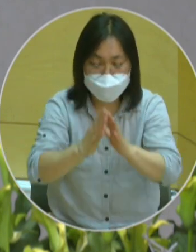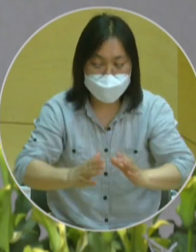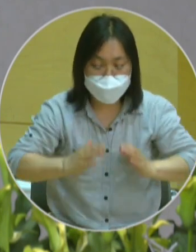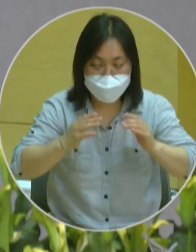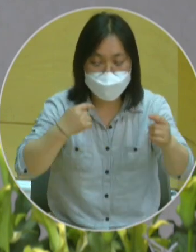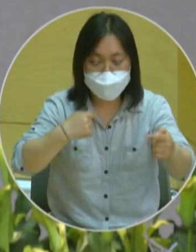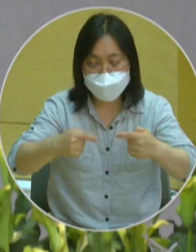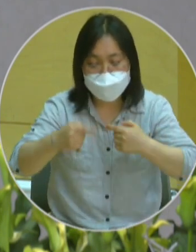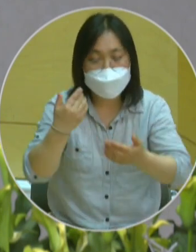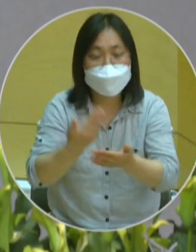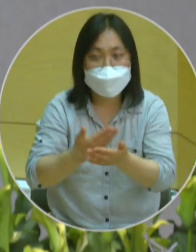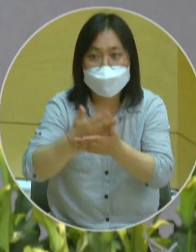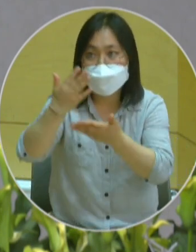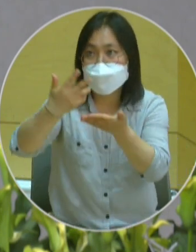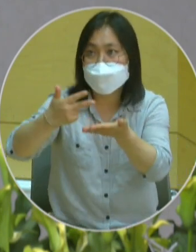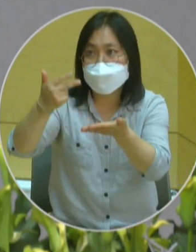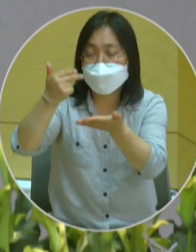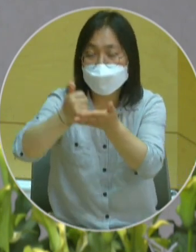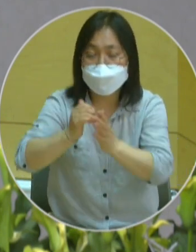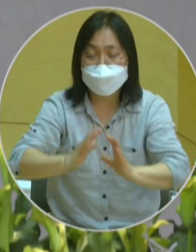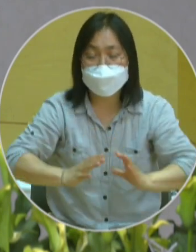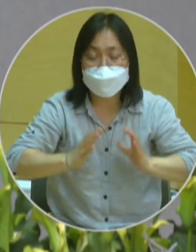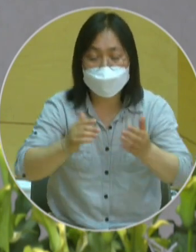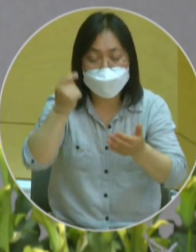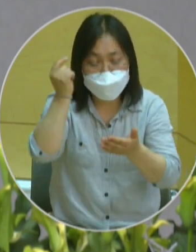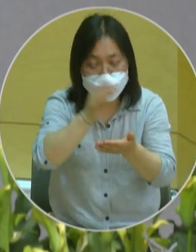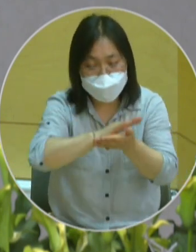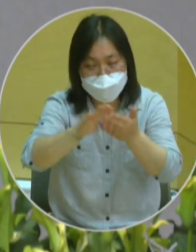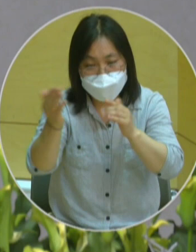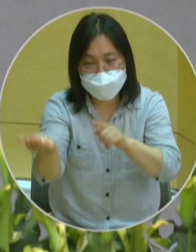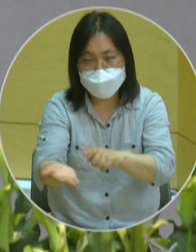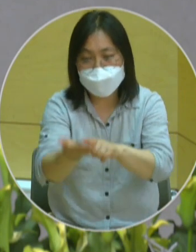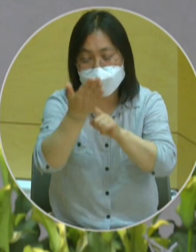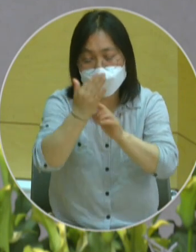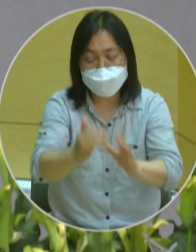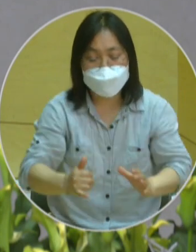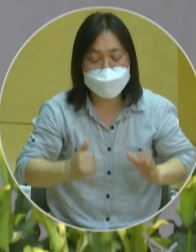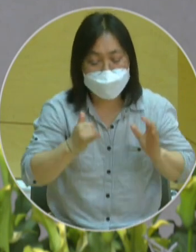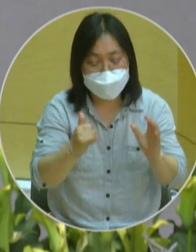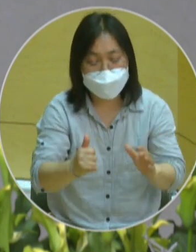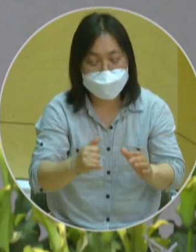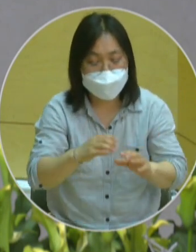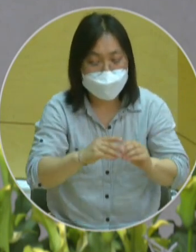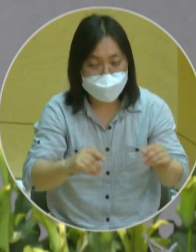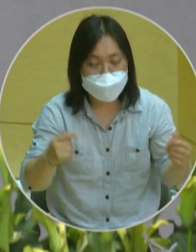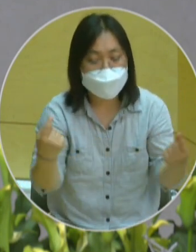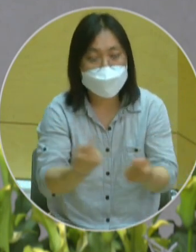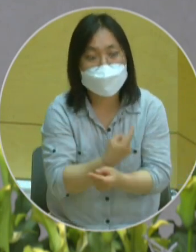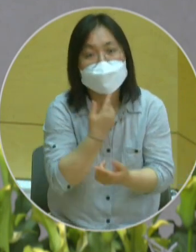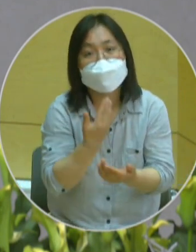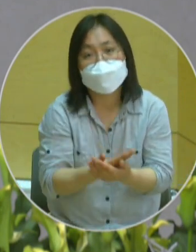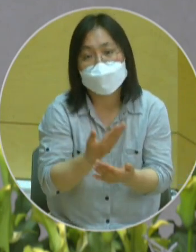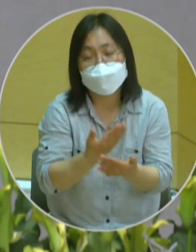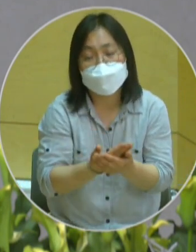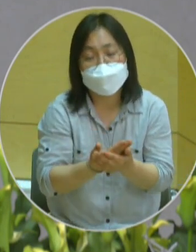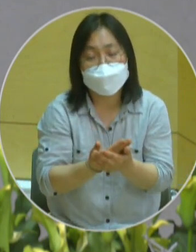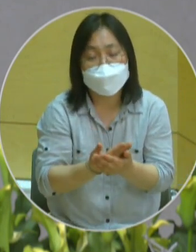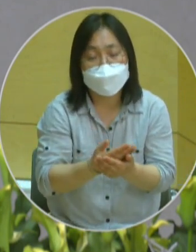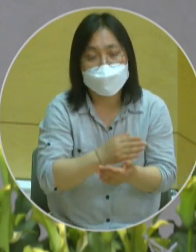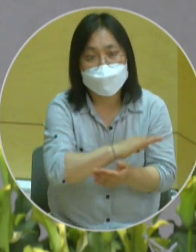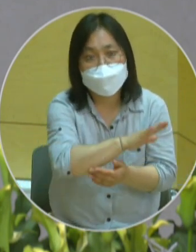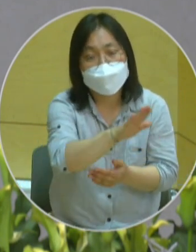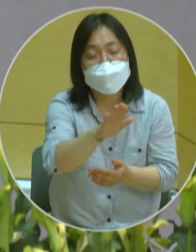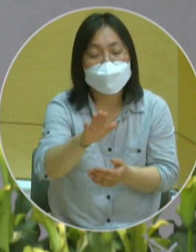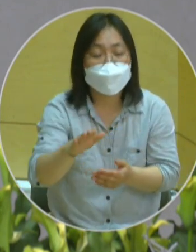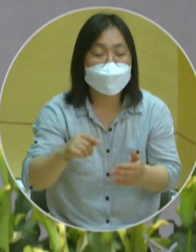주셔서 주님의 의와 희락과 화평이 나타난 나라가 되도록 하나님 이 땅을 먼저 고쳐주십시오. 그 기도가 우리에게 균형 잡혀서